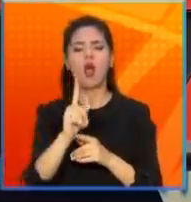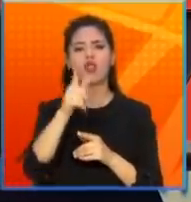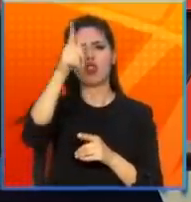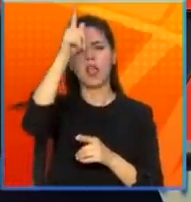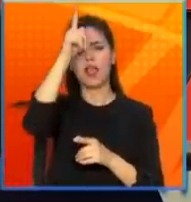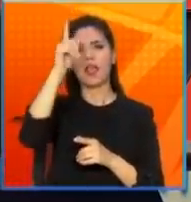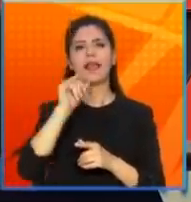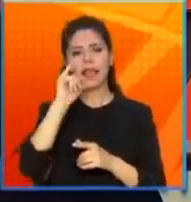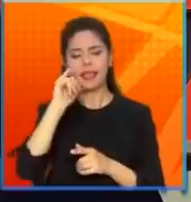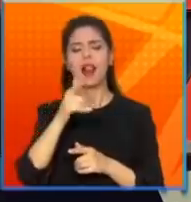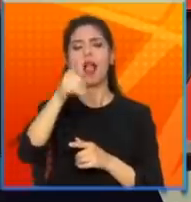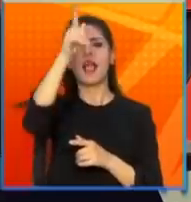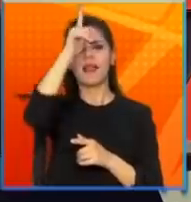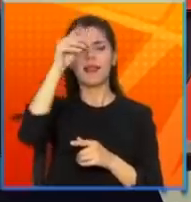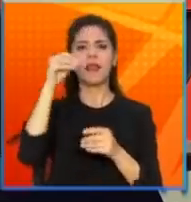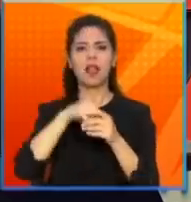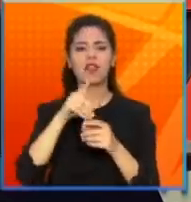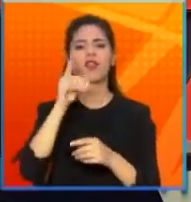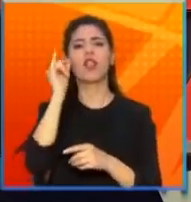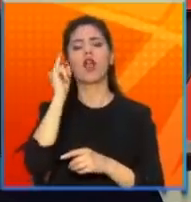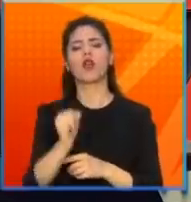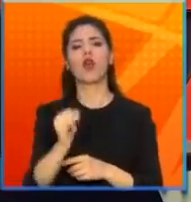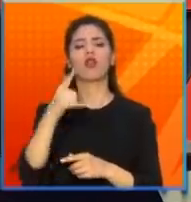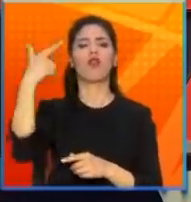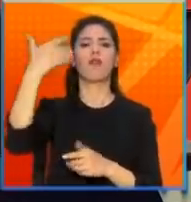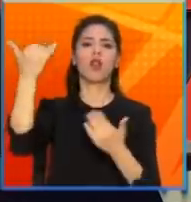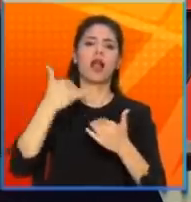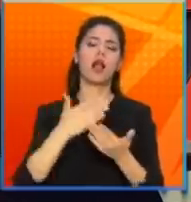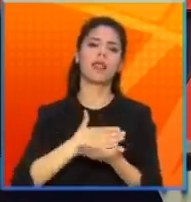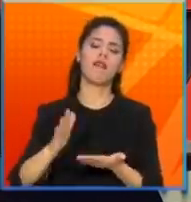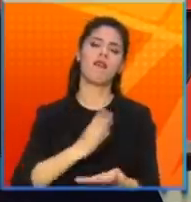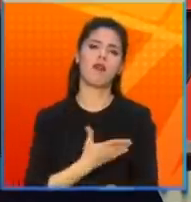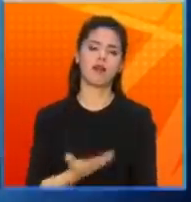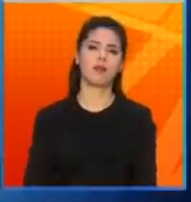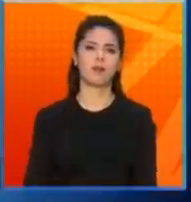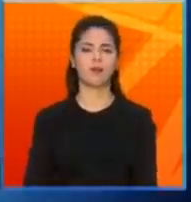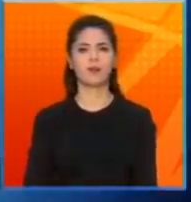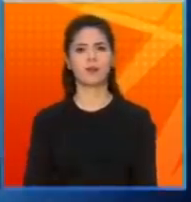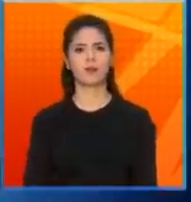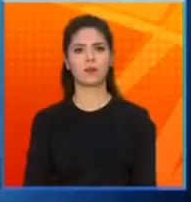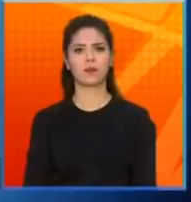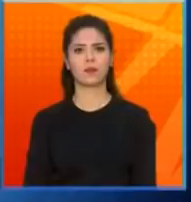İran. İki ülkeden de iç acıtan görüntüler gelmeye devam ediyor.